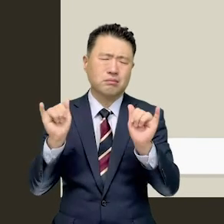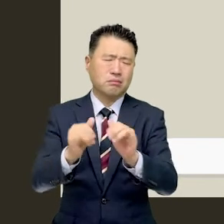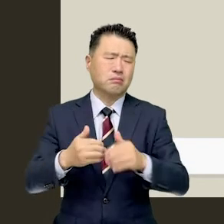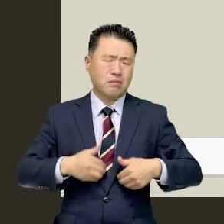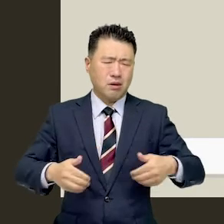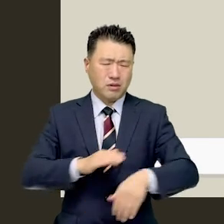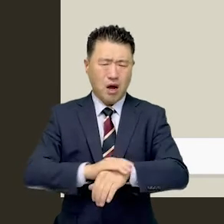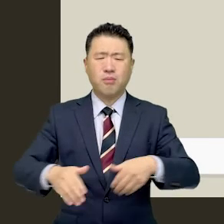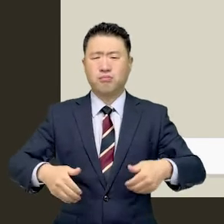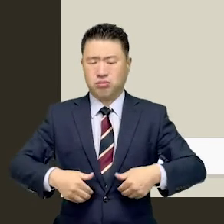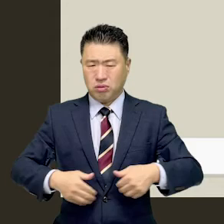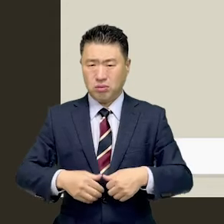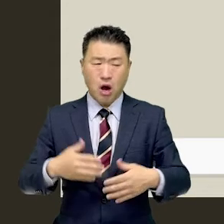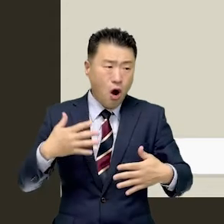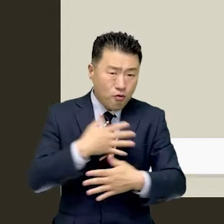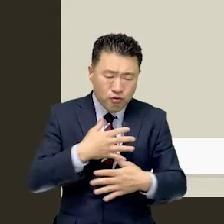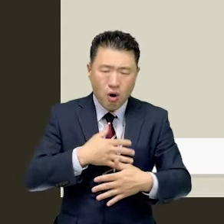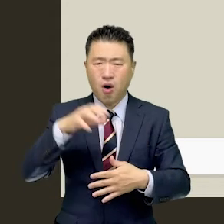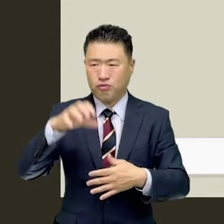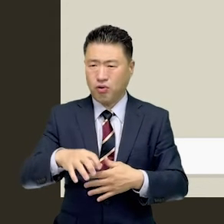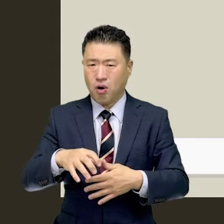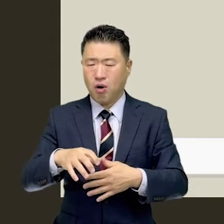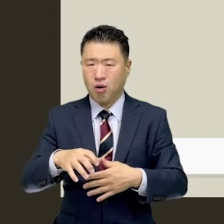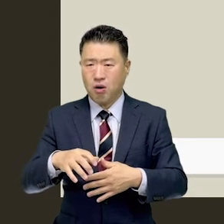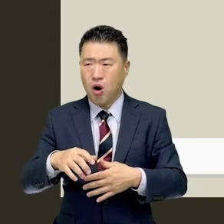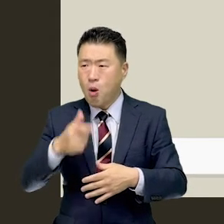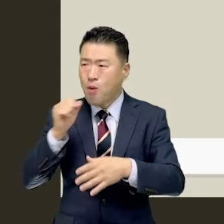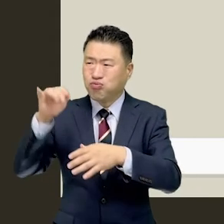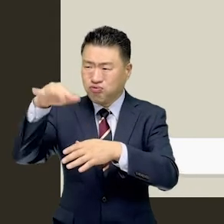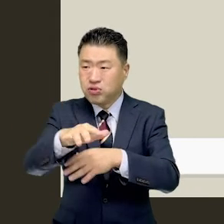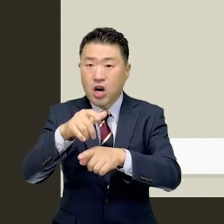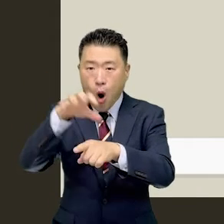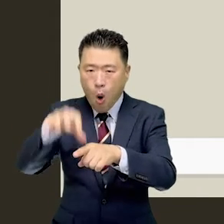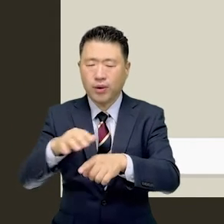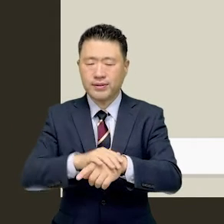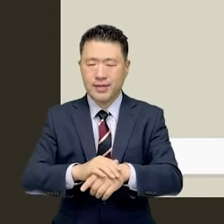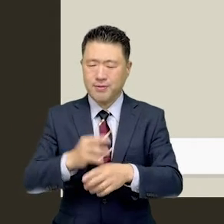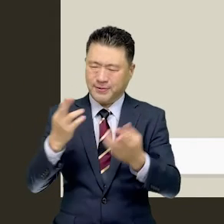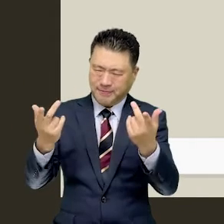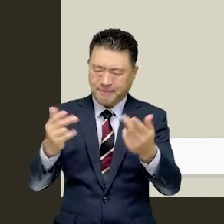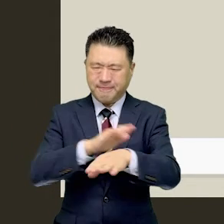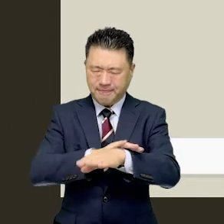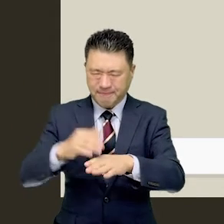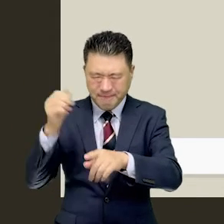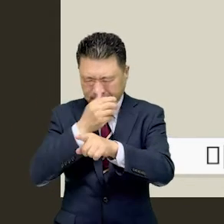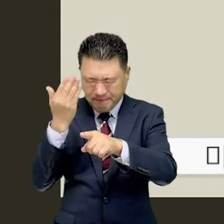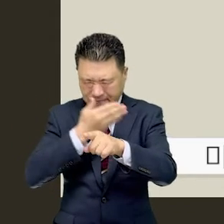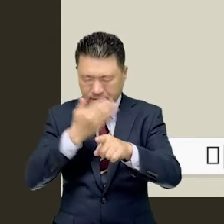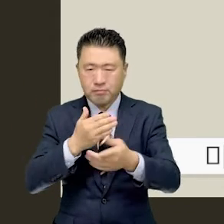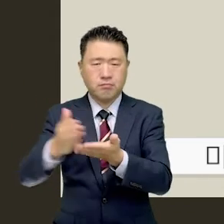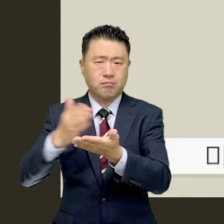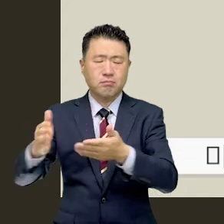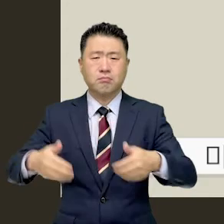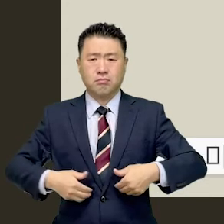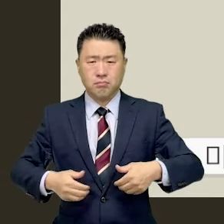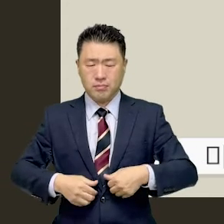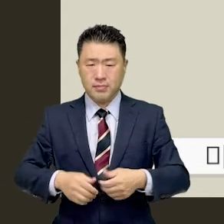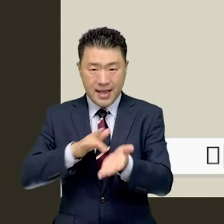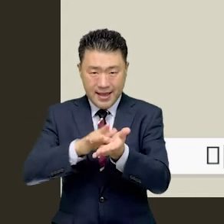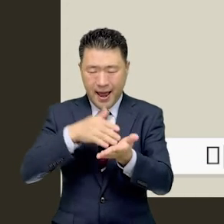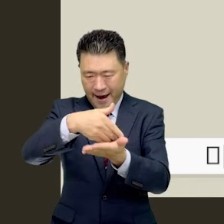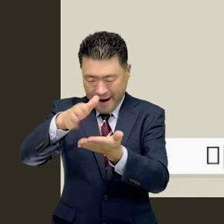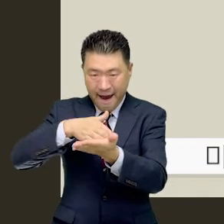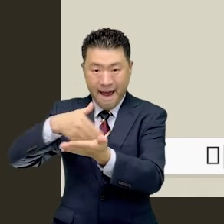화장실이나 욕실에서 역시 바닥 평탄화와 배수로 정비로 마른 상태를 유지할 수 있도록 하며 미끄럼 방지제를